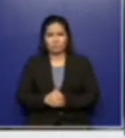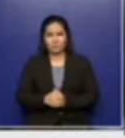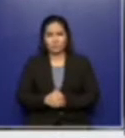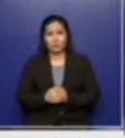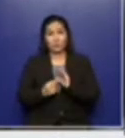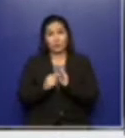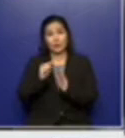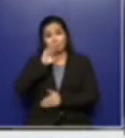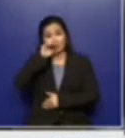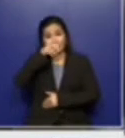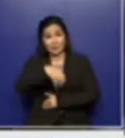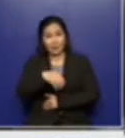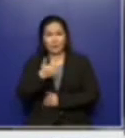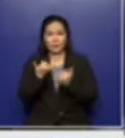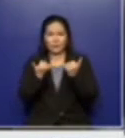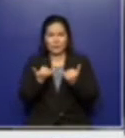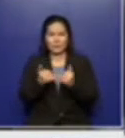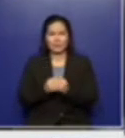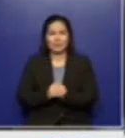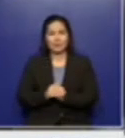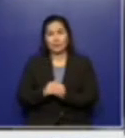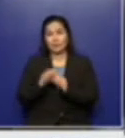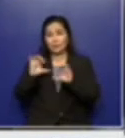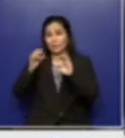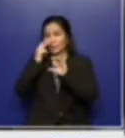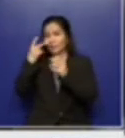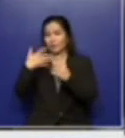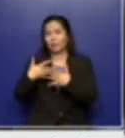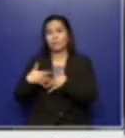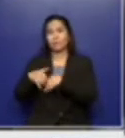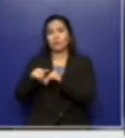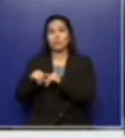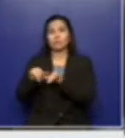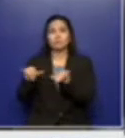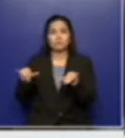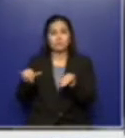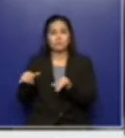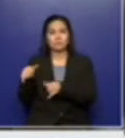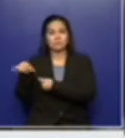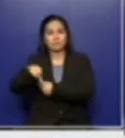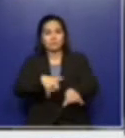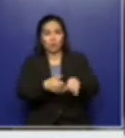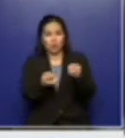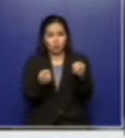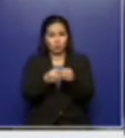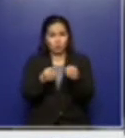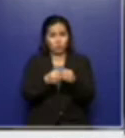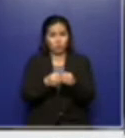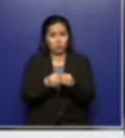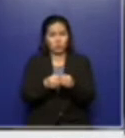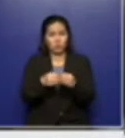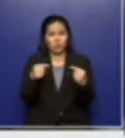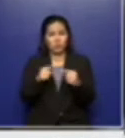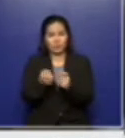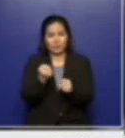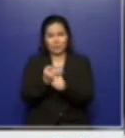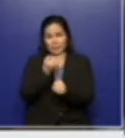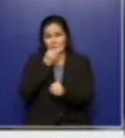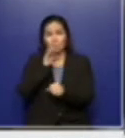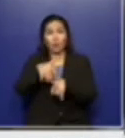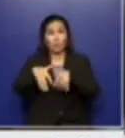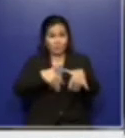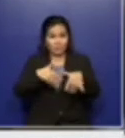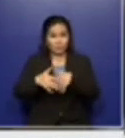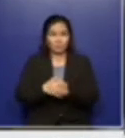ช้างวันนี้เหมือนกับรัฐบาลเนี่ยเพิกเฉยปล่อยให้ช้างเข้ามาบุกรุกในที่ดินทำกินนะครับหรือมาทำร้ายประชา